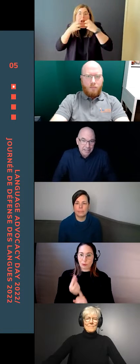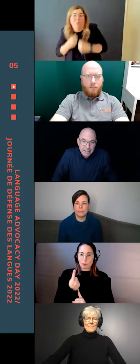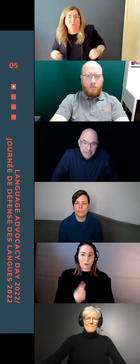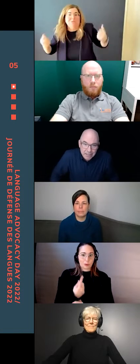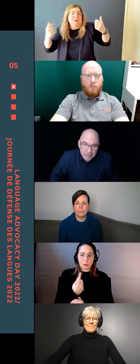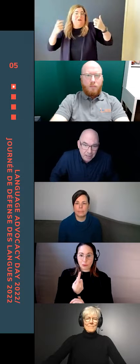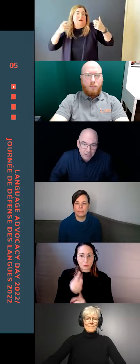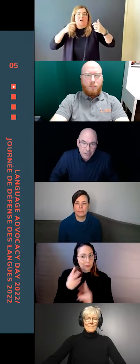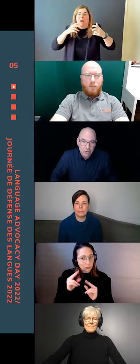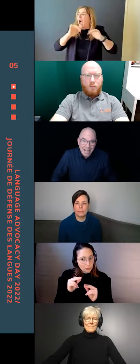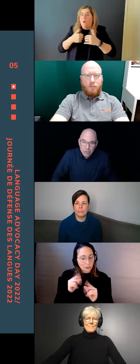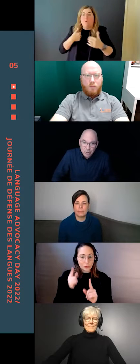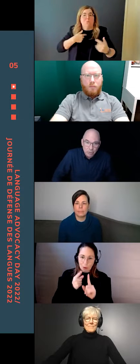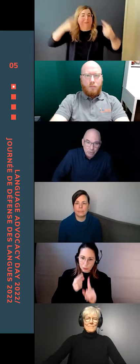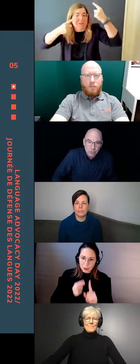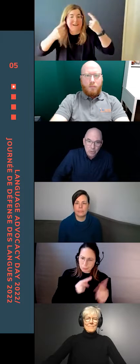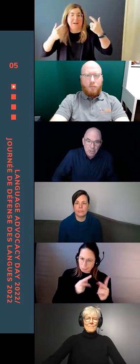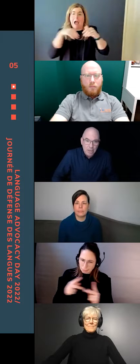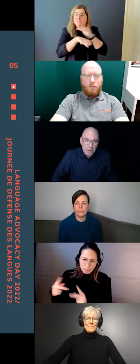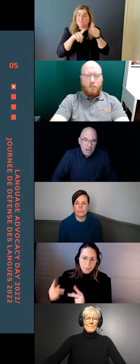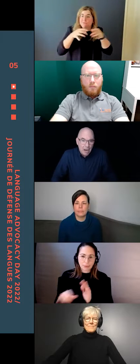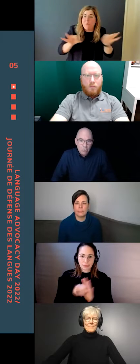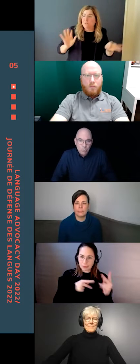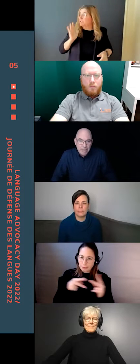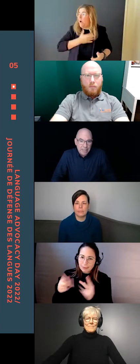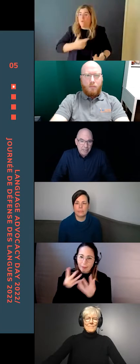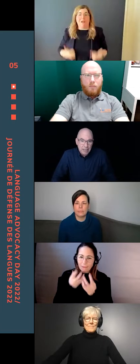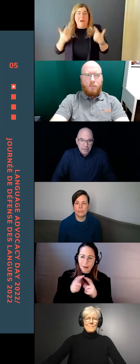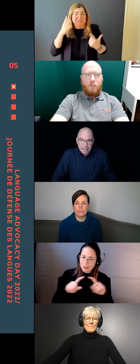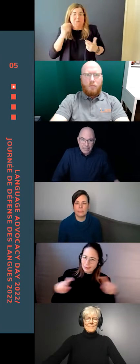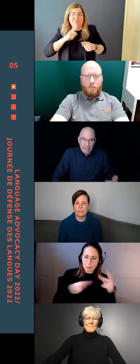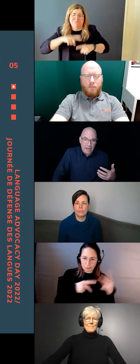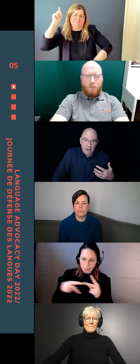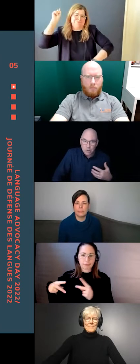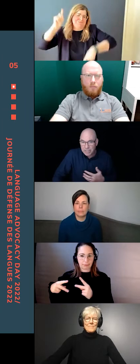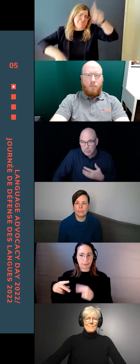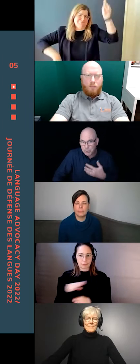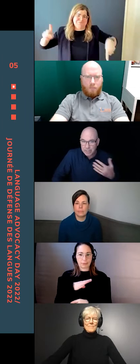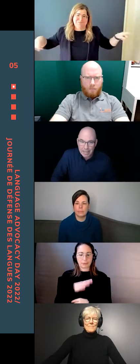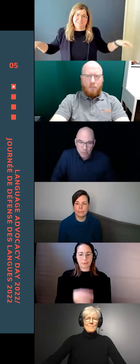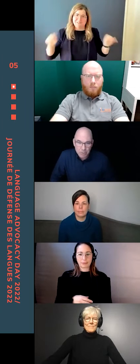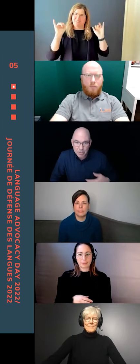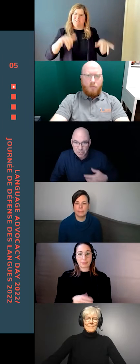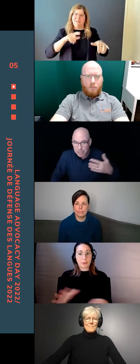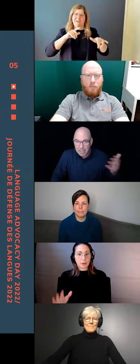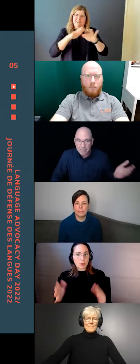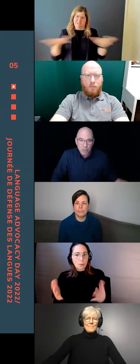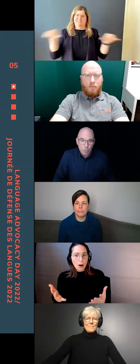une monoculture. Nous avons nos propres objectifs, nos propres identités, nos propres valeurs.